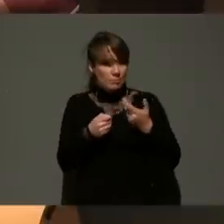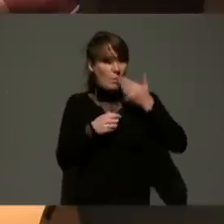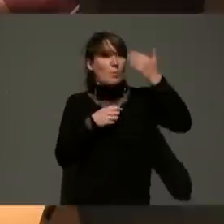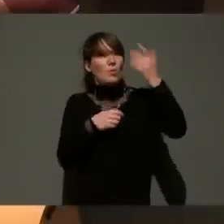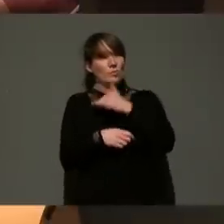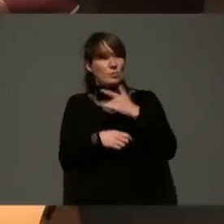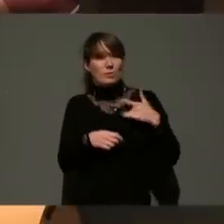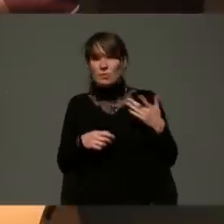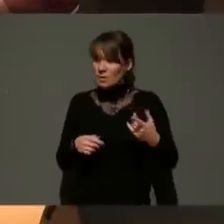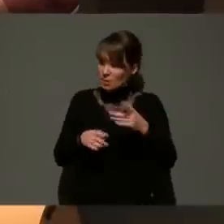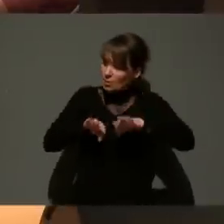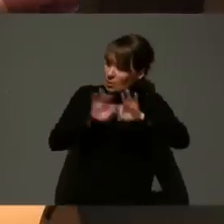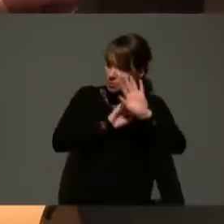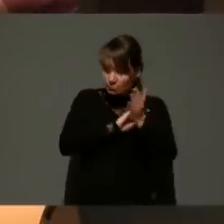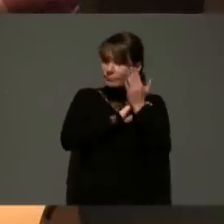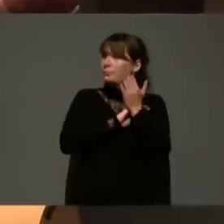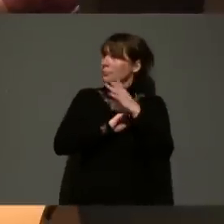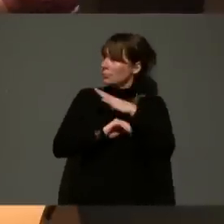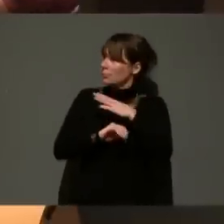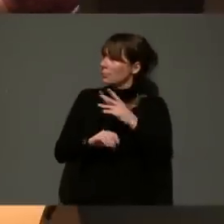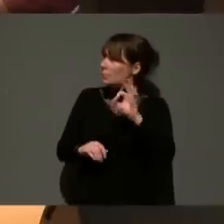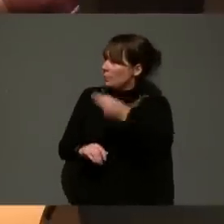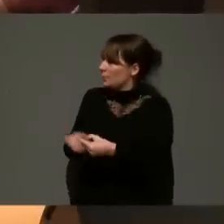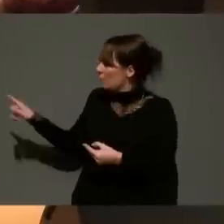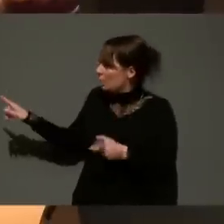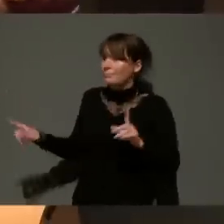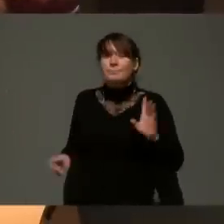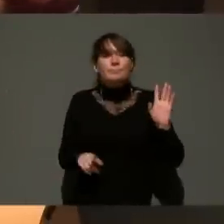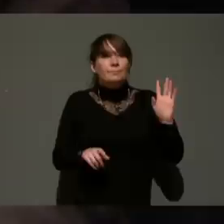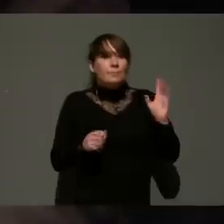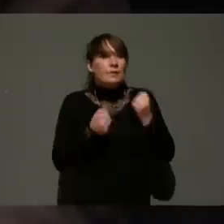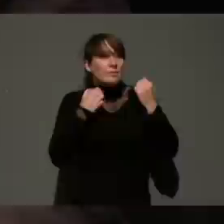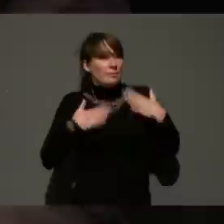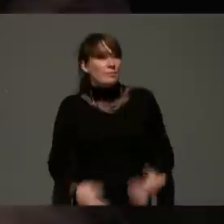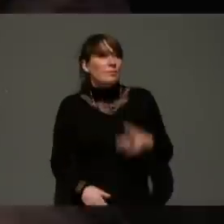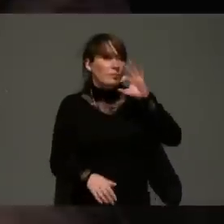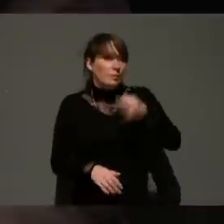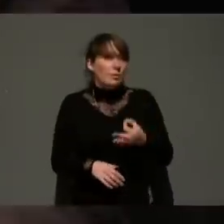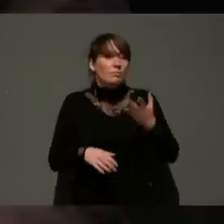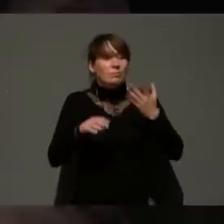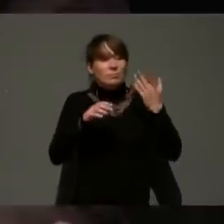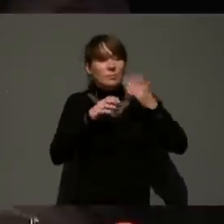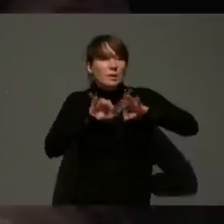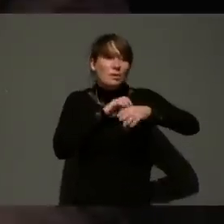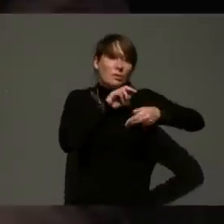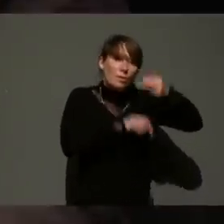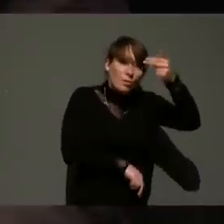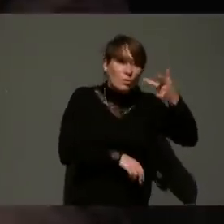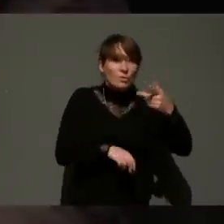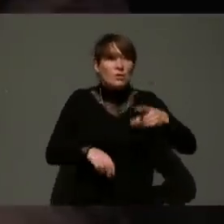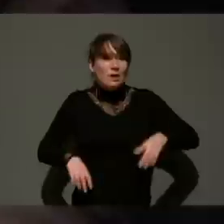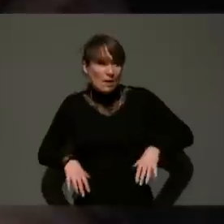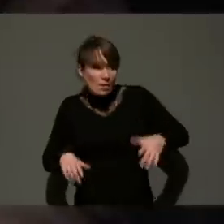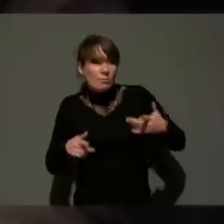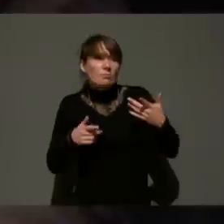Sport pratiqué, je serais assez prudent. Activité physique au sens large, oui. Hein, dans les pays scandinaves, au Canada, il y a un certain nombre de